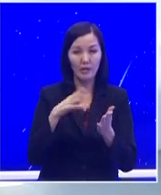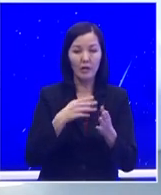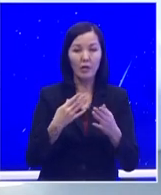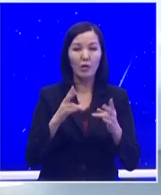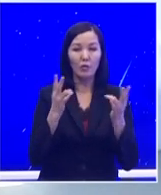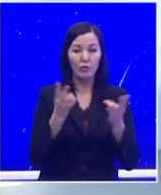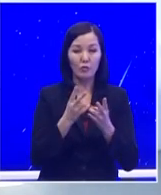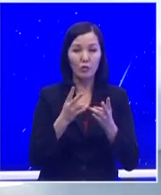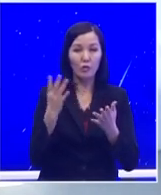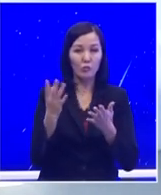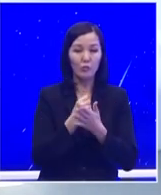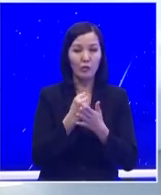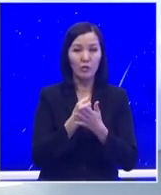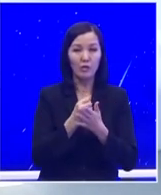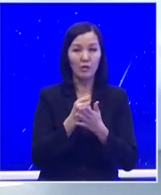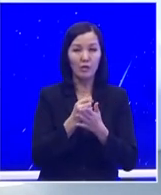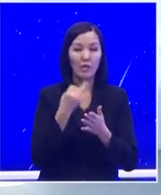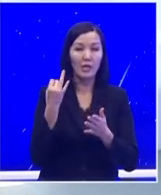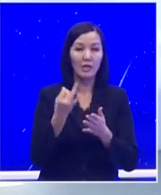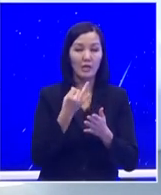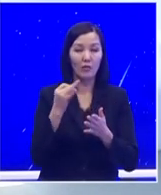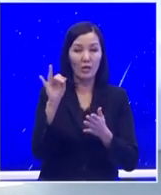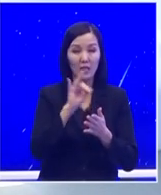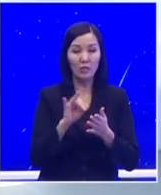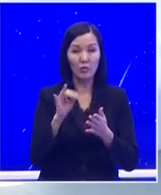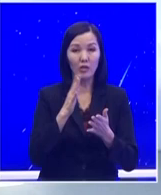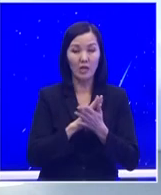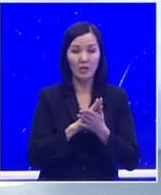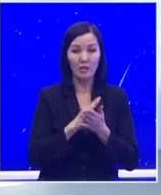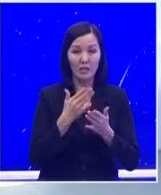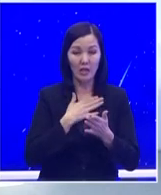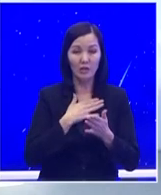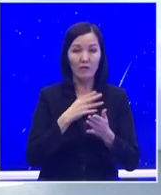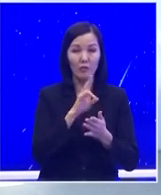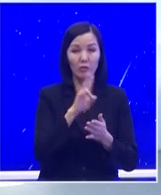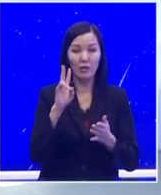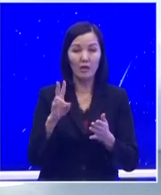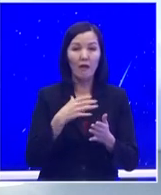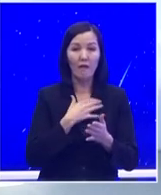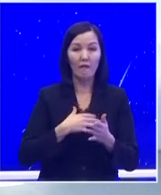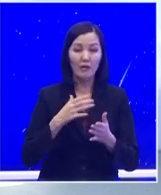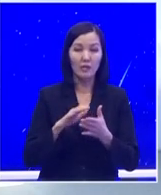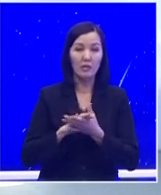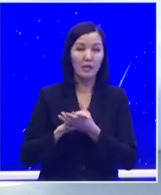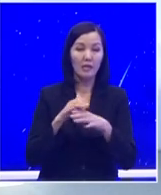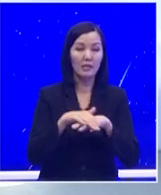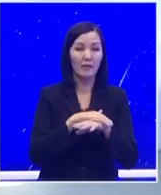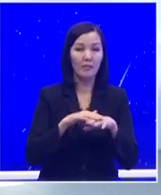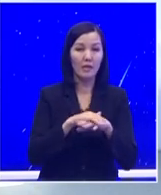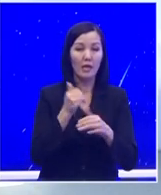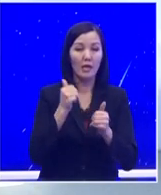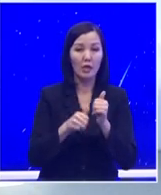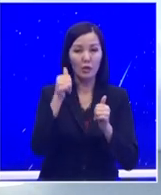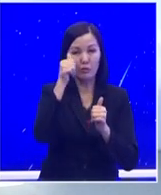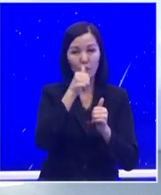такие успешные истории лидеров, как нашего лидера нации. Я думаю, что важность ассамблеи как раз-таки с каждым годом, уже